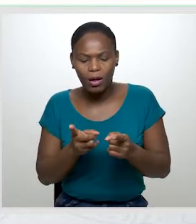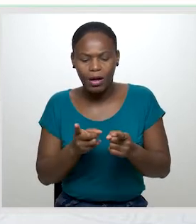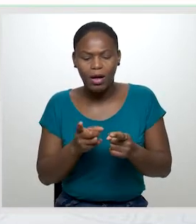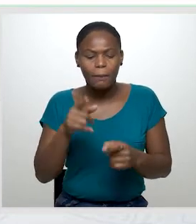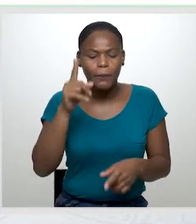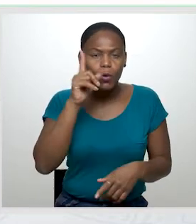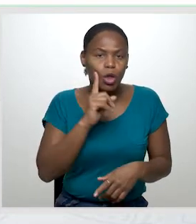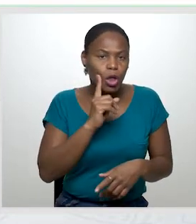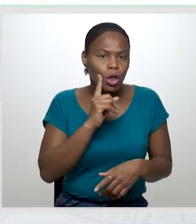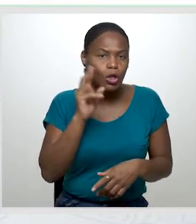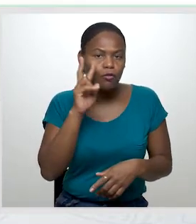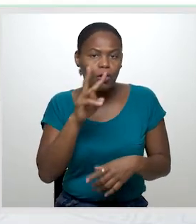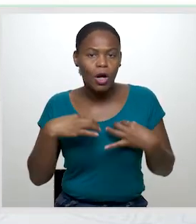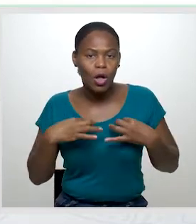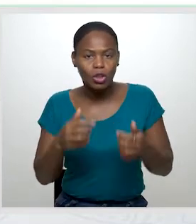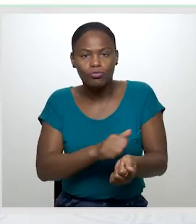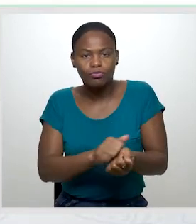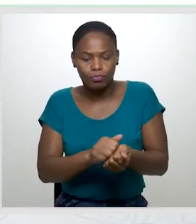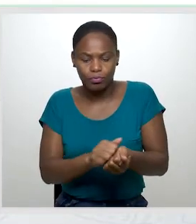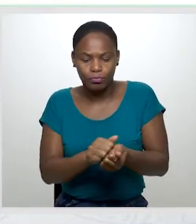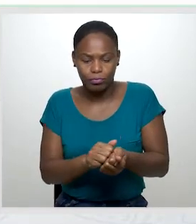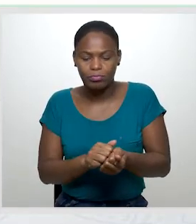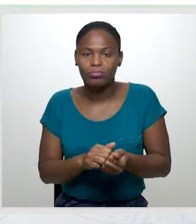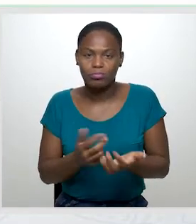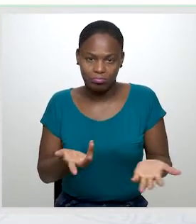femmes lavent le linge dans le temps.